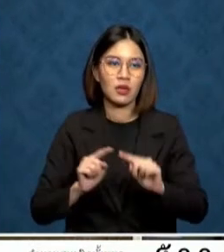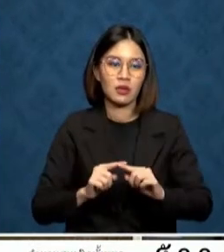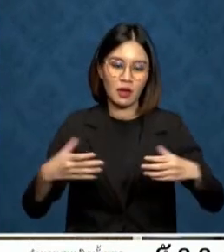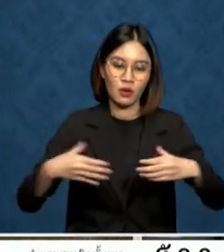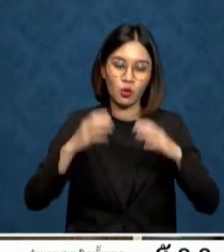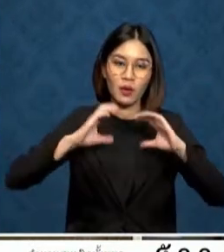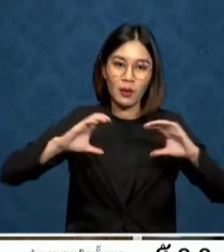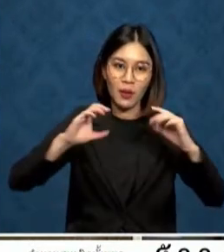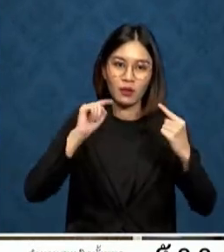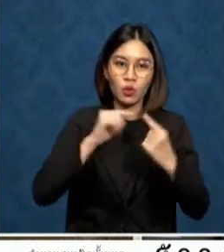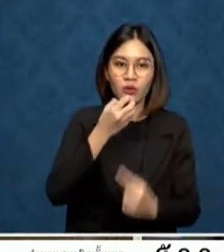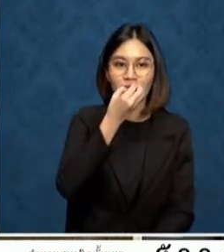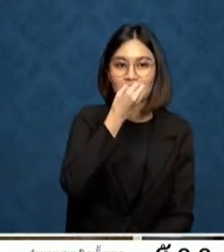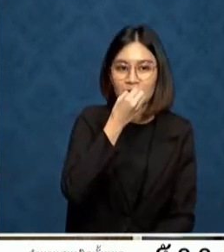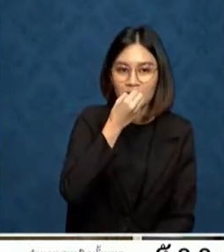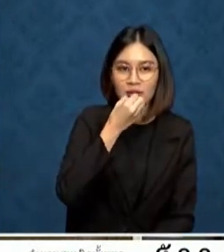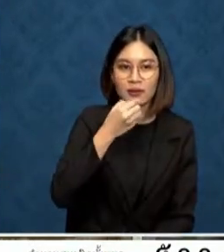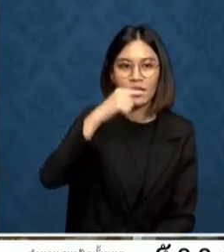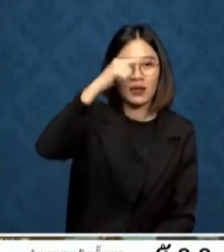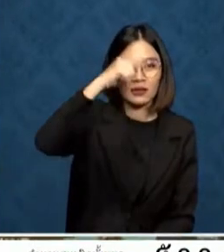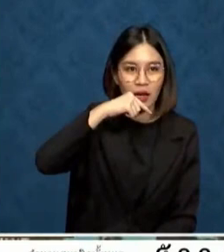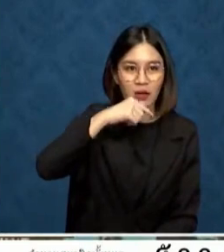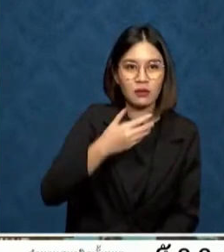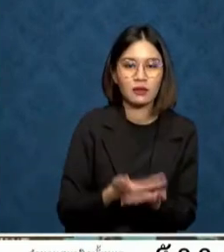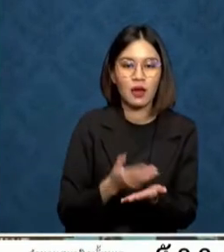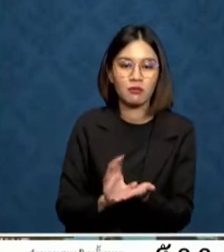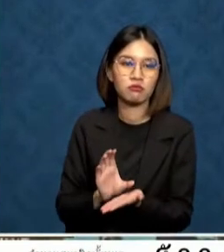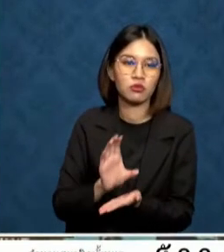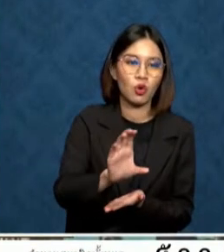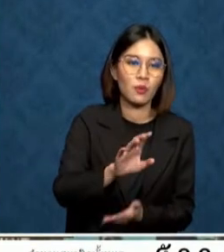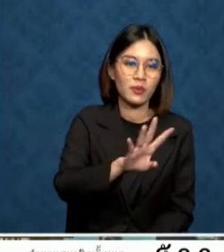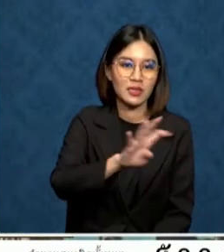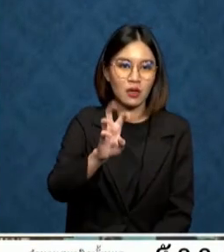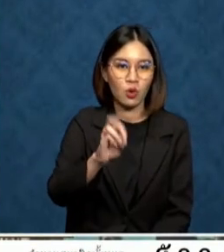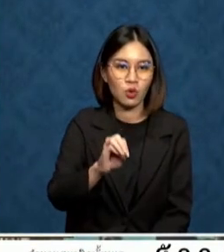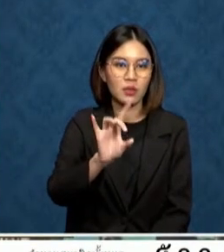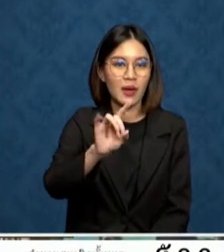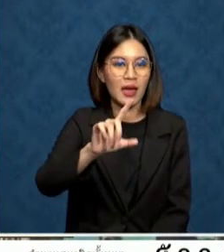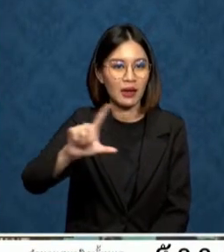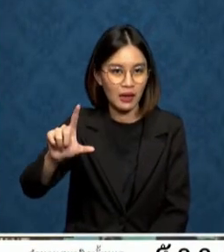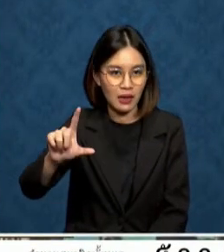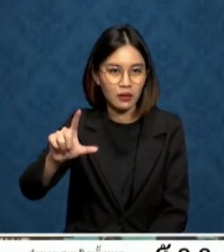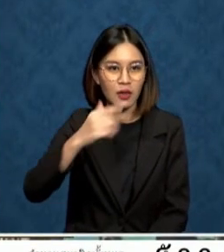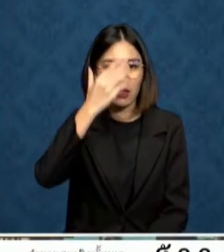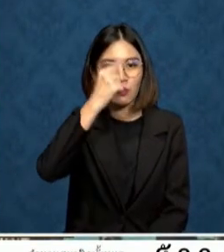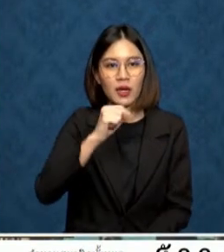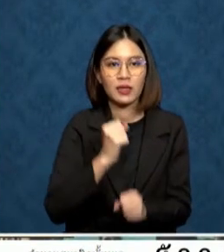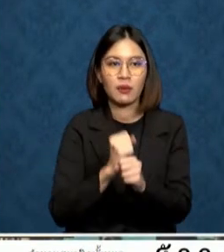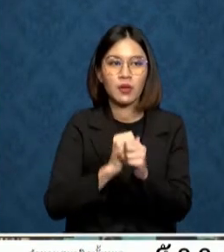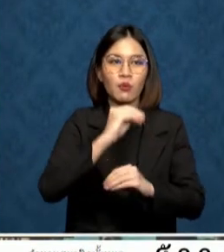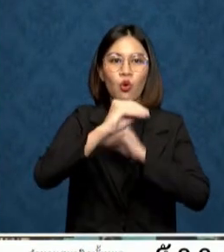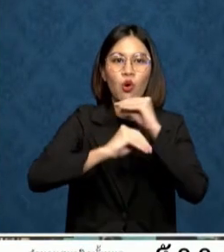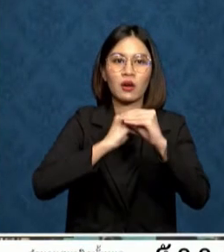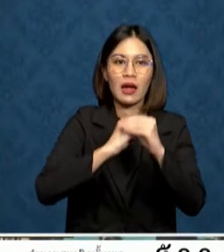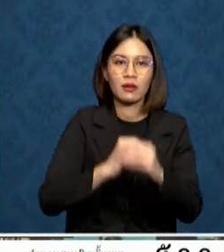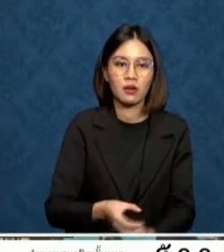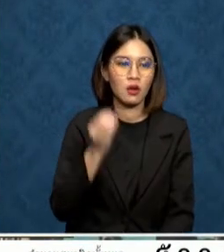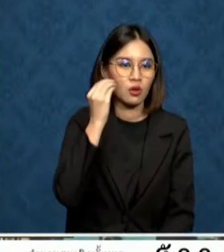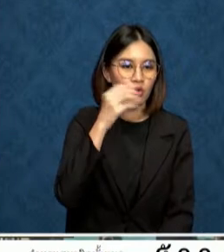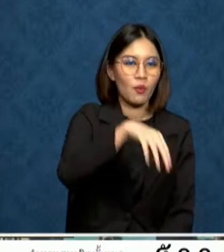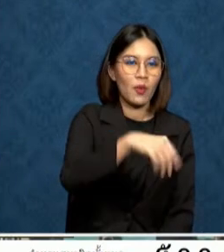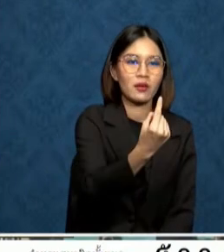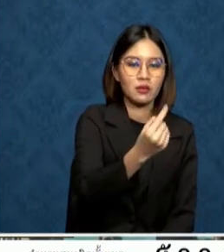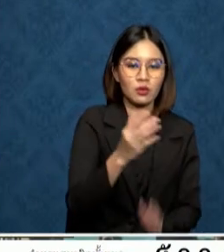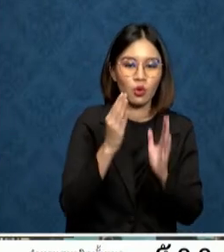กำลังจะทำกับอาหารไทยครับคือท่านกำลังจะโยนงบลงไป 468ล้านบาทเพื่อทำโครงการ 1หมู่บ้าน 1